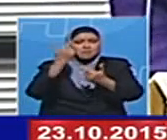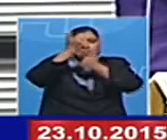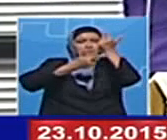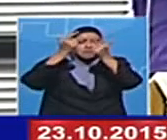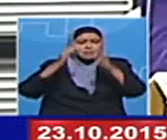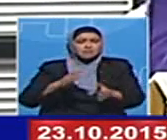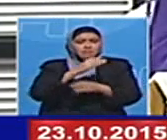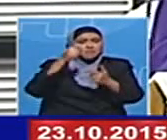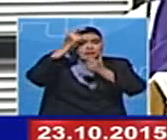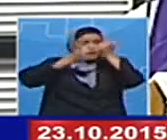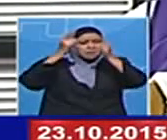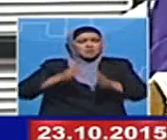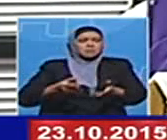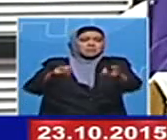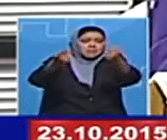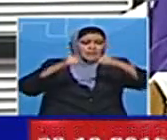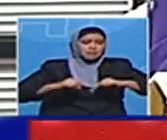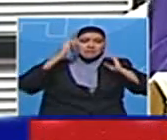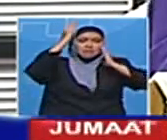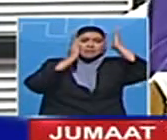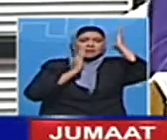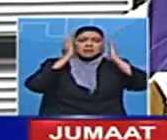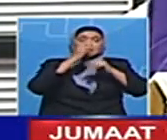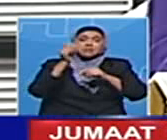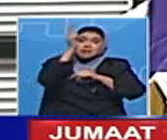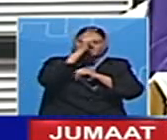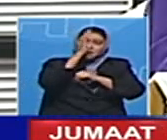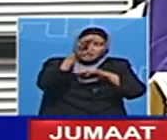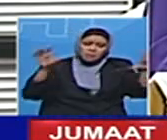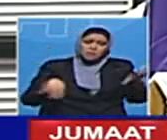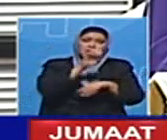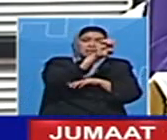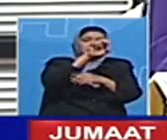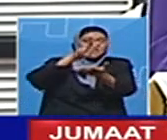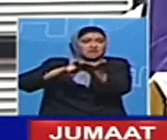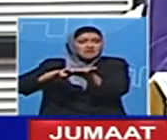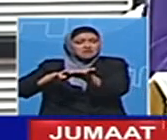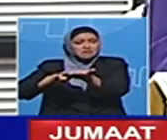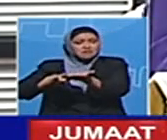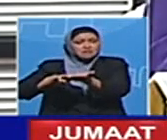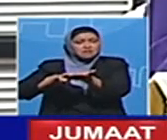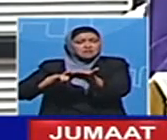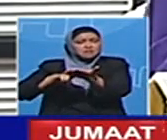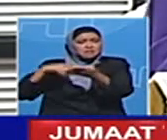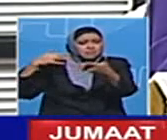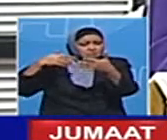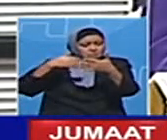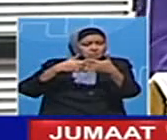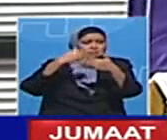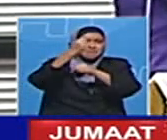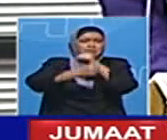dan Pelawat untuk berkunjung ke Malaysia kerajaan akan melaksanakan eisa eisa menjelang pertengahan